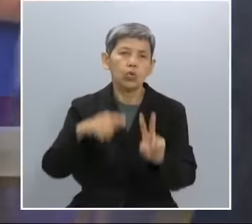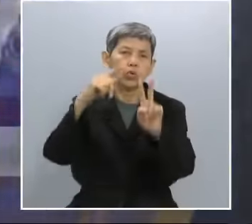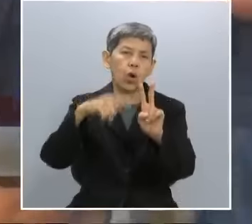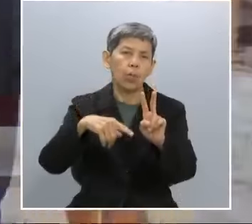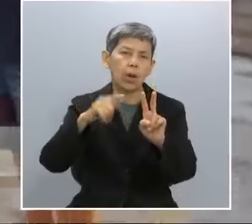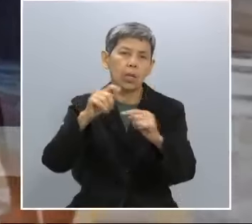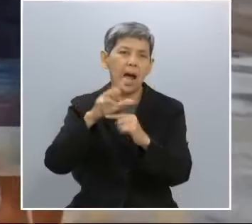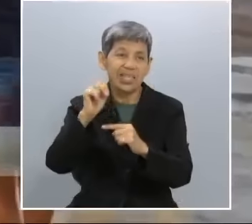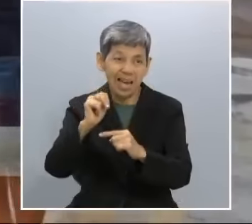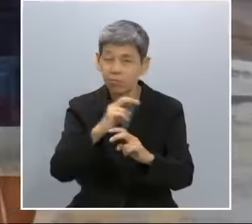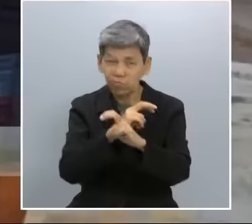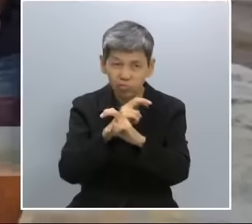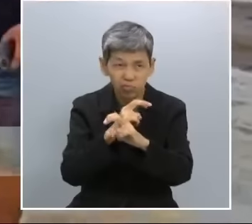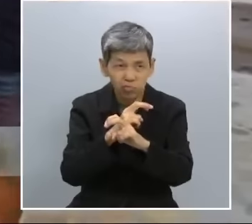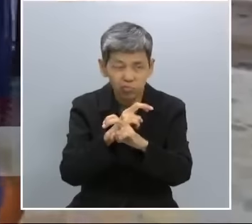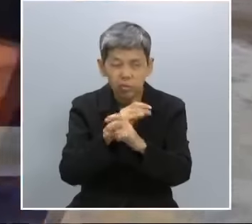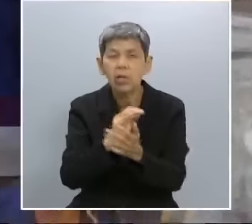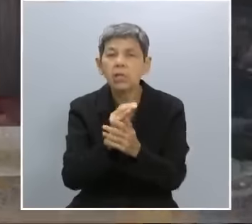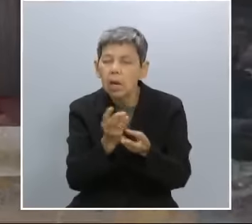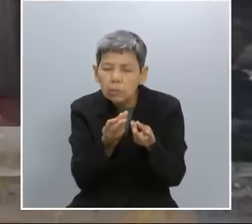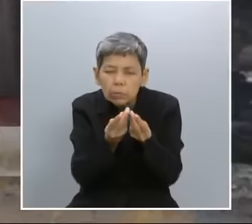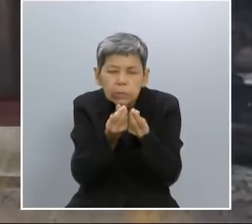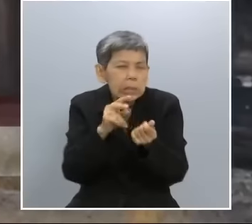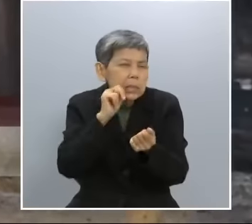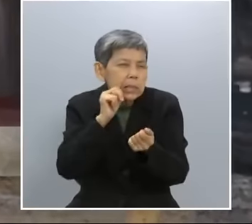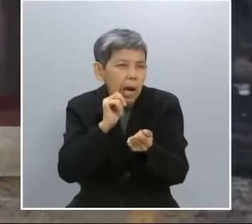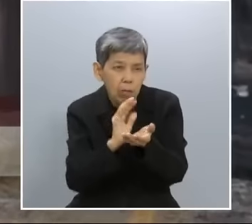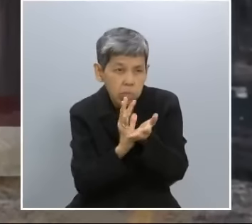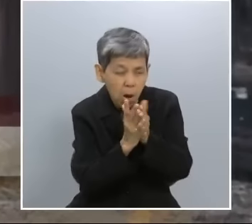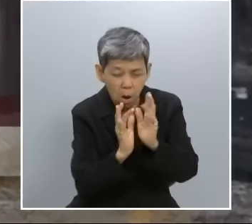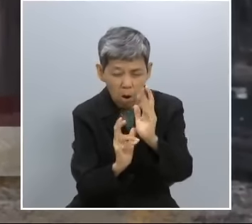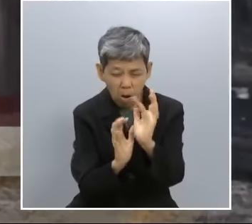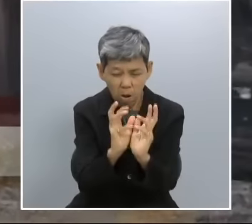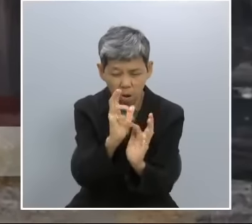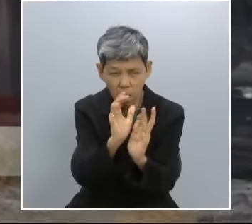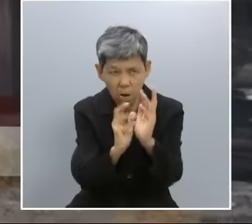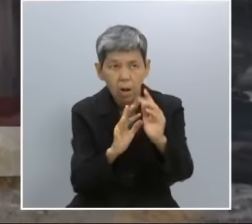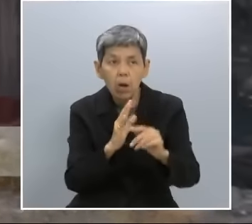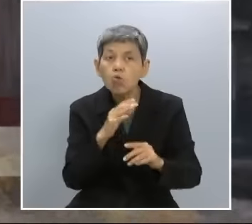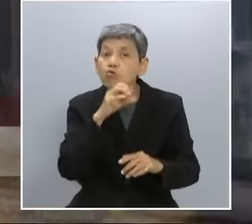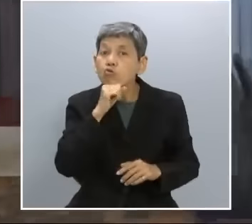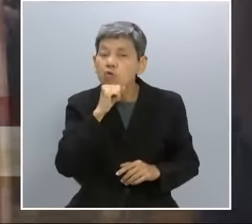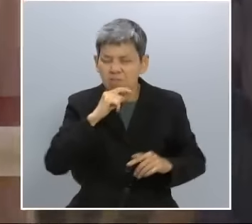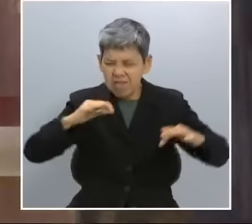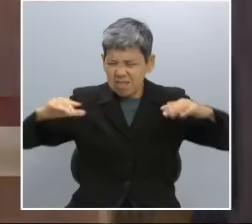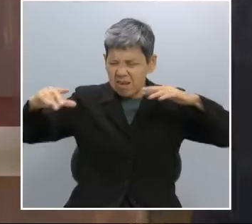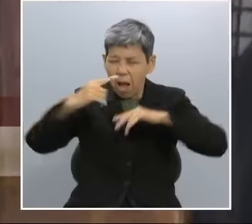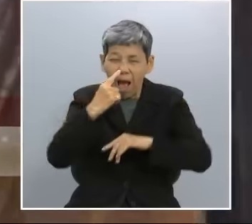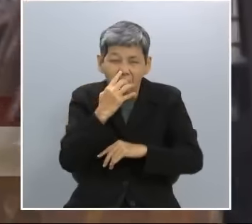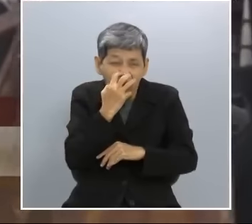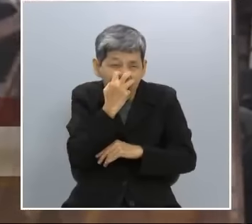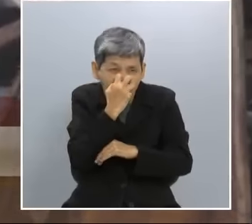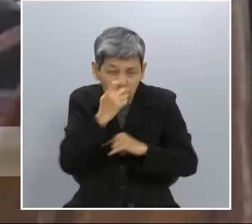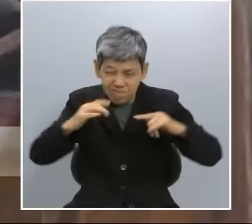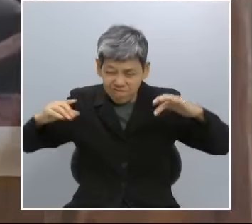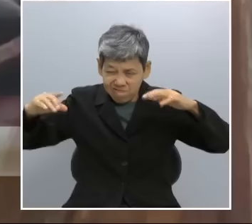ะ ส่วนใหญ่ เป็นกรดซัลฟอริกค่ะ เกิดไปกริยากลายเป็นควันกรดพิษสีส้ม ส่งกลิ่นเหม็นแสบจมูกนะคะฟุ้